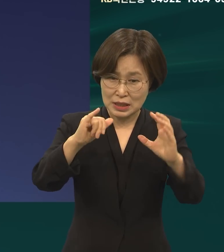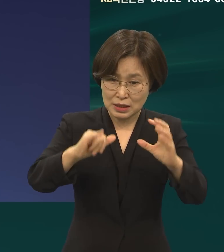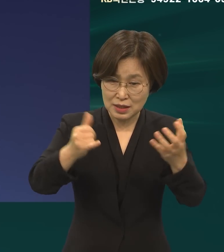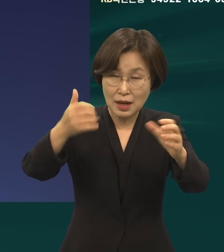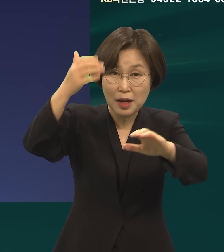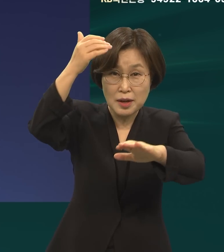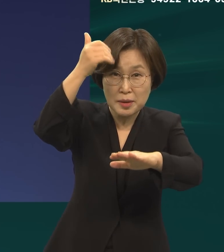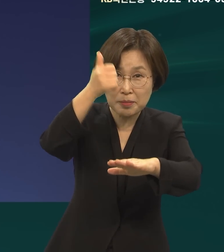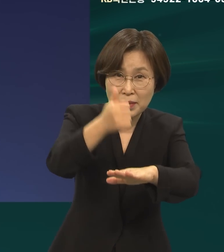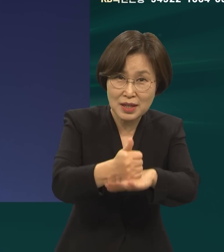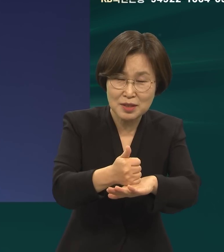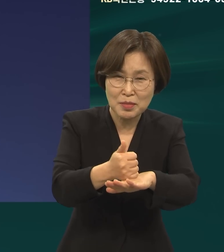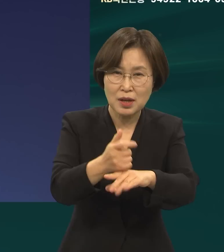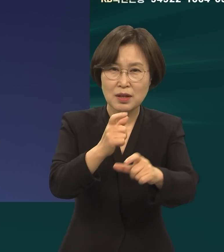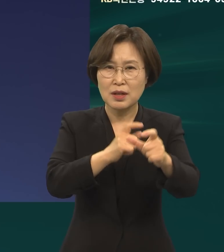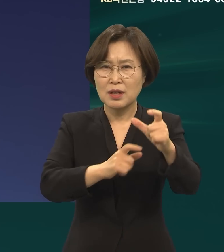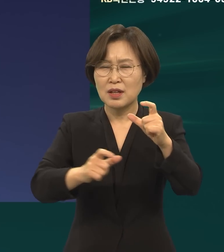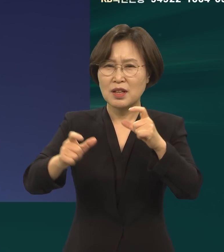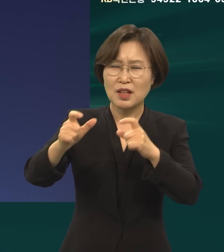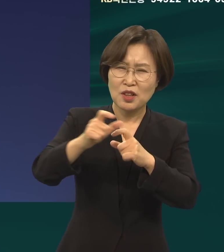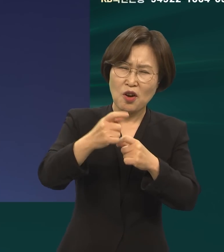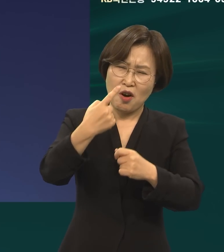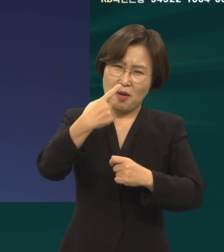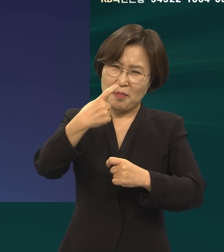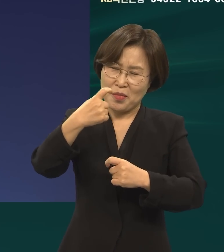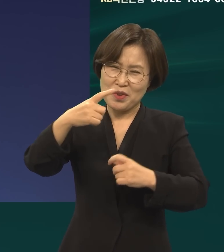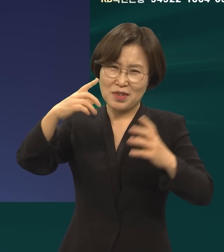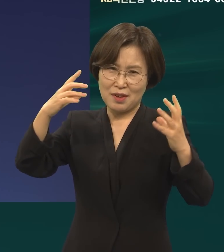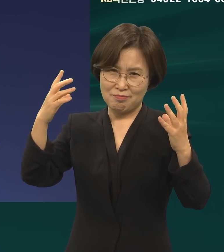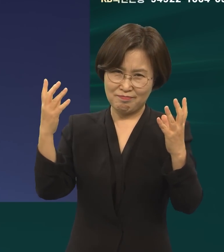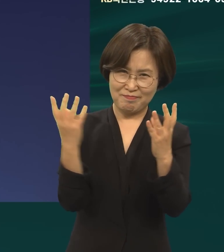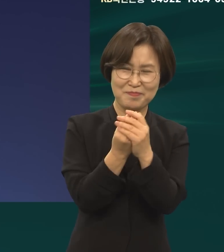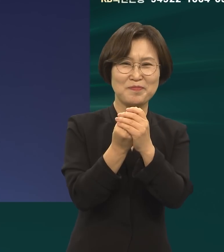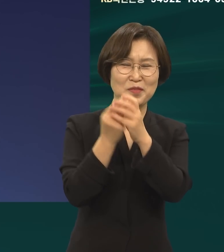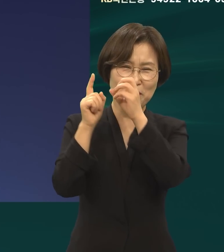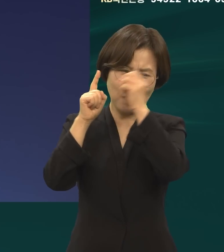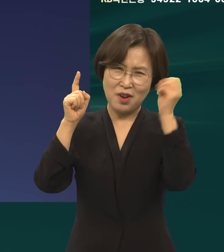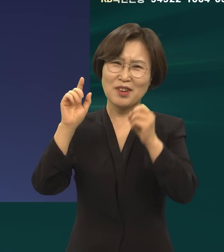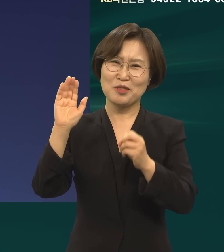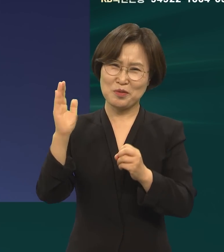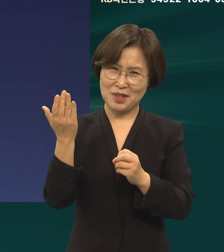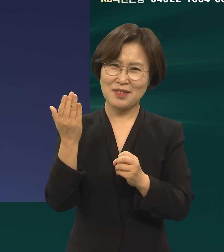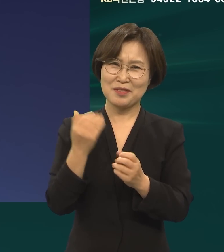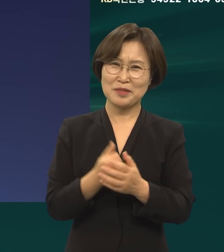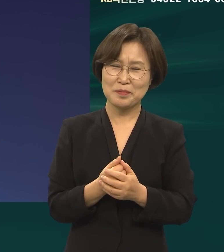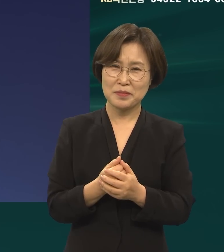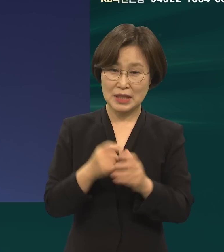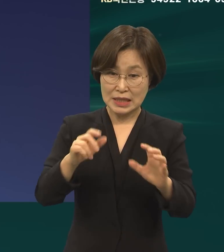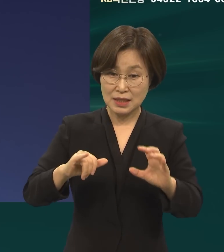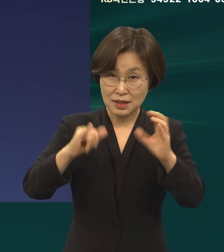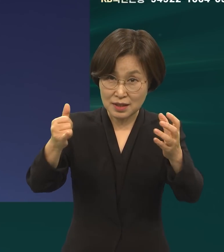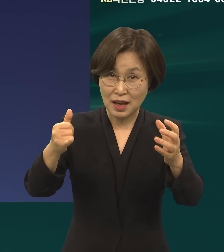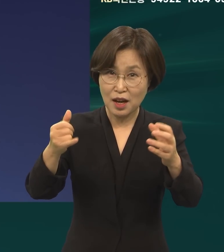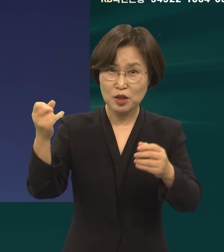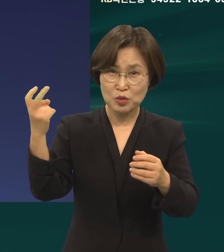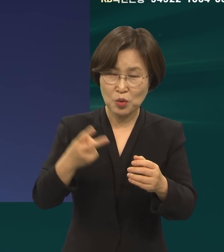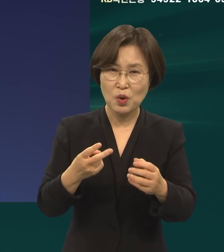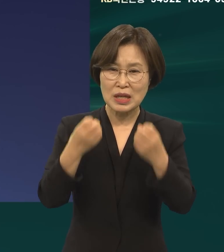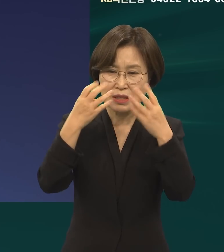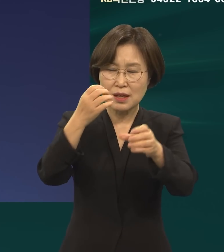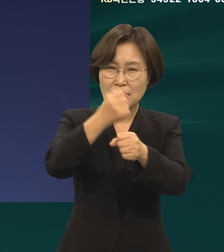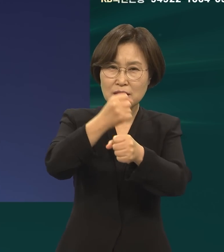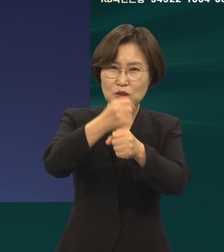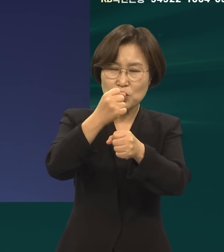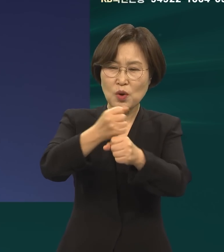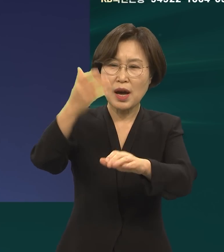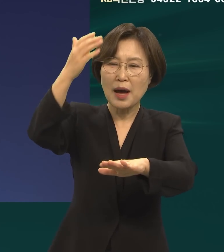마지막을 더 멋지게 완성하실 것입니다. 하나님은 이 세상만 창조하신 것이 아니라 창조와